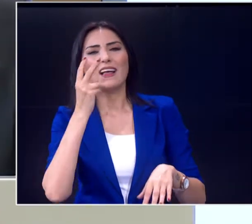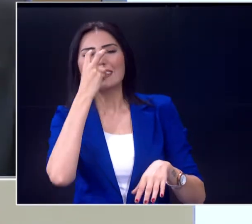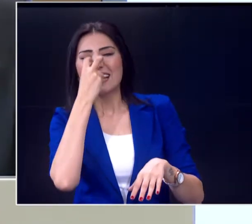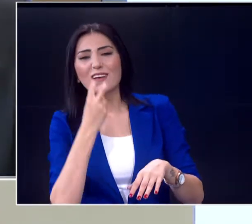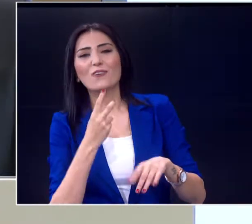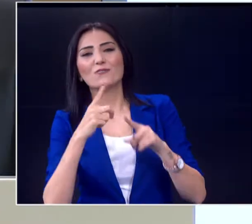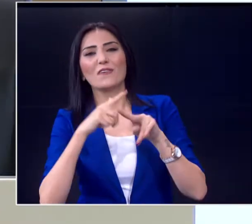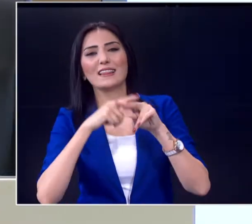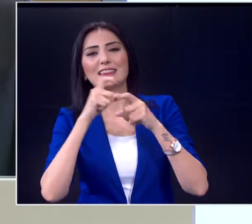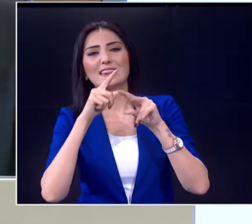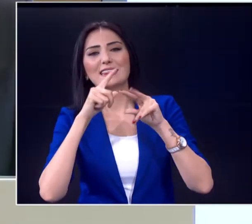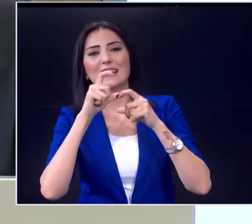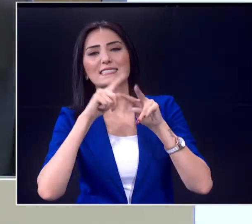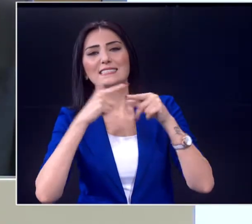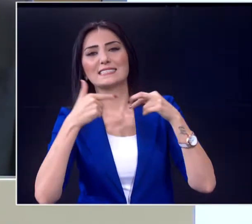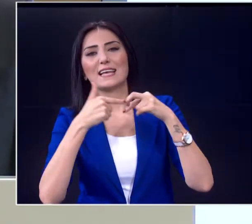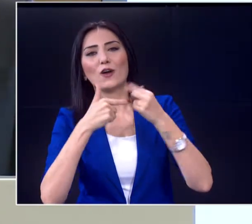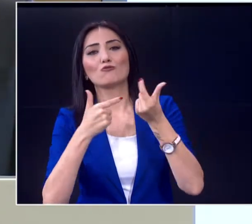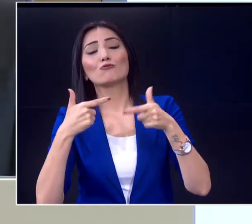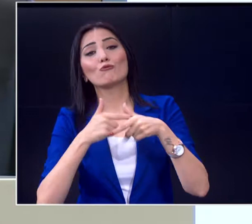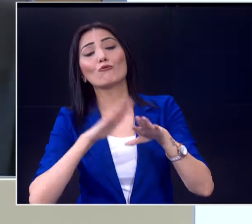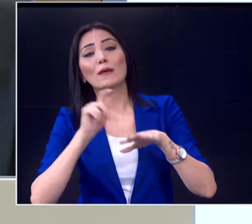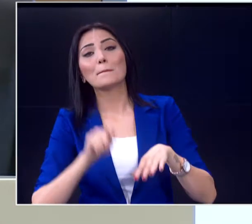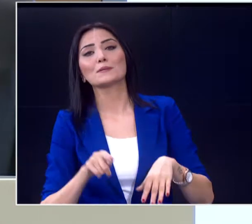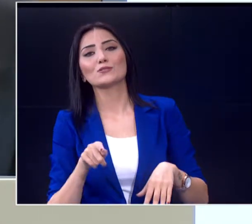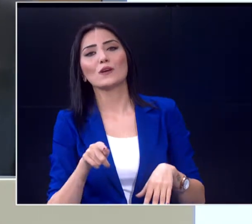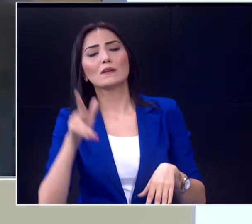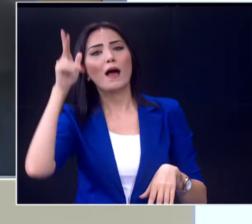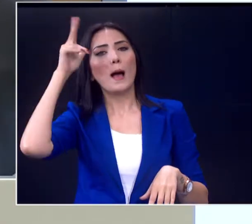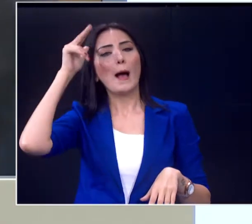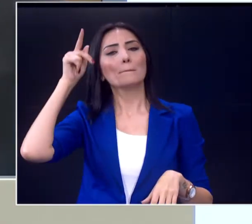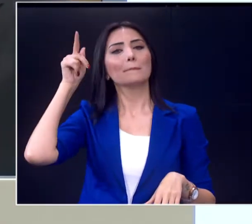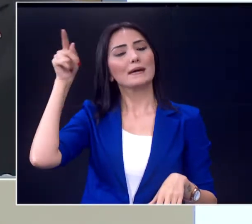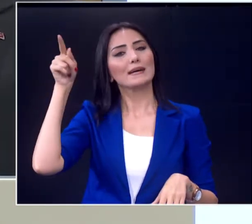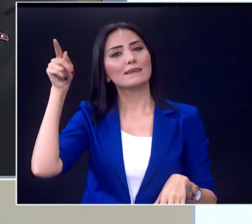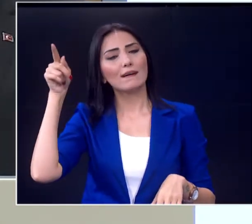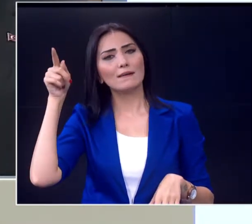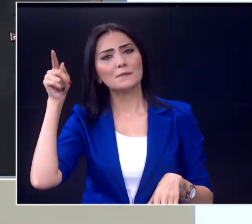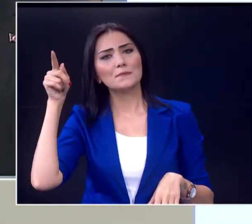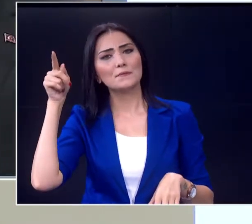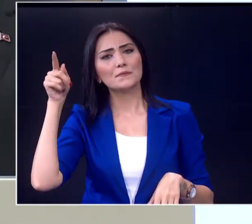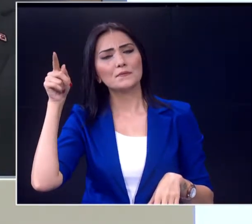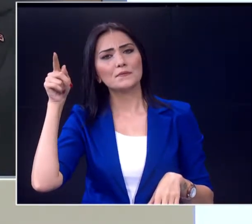edeceğiz. Bakın, Amerika Birleşik Devletleri'nin